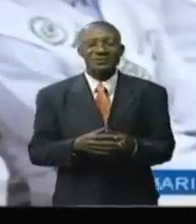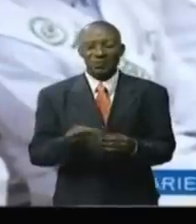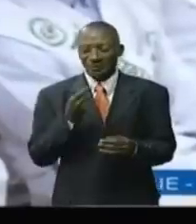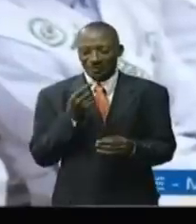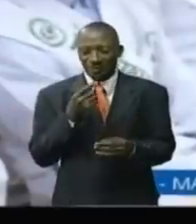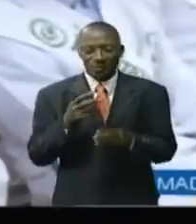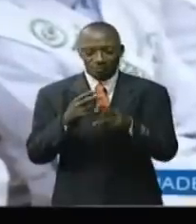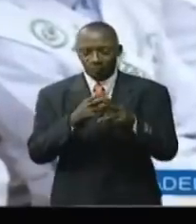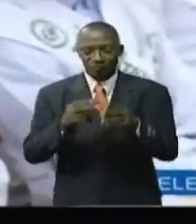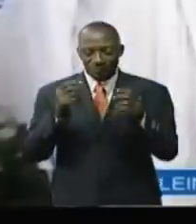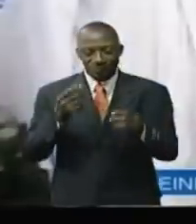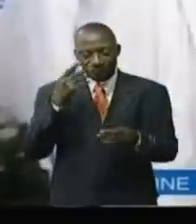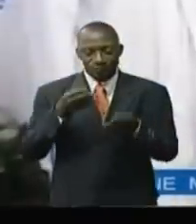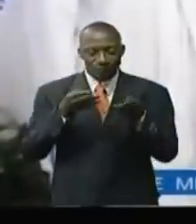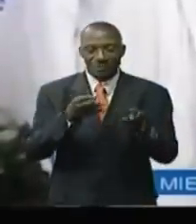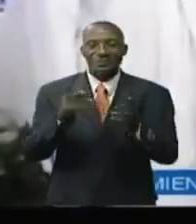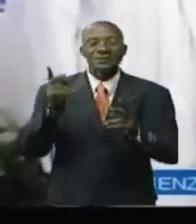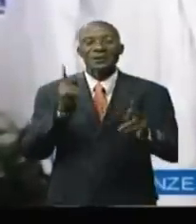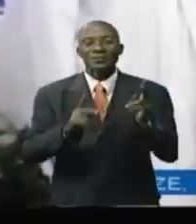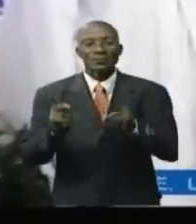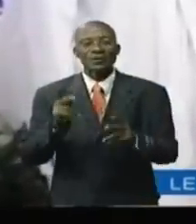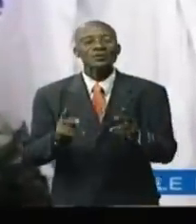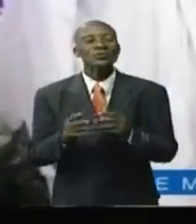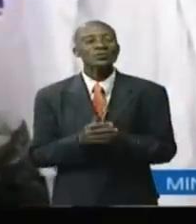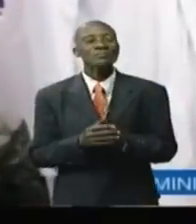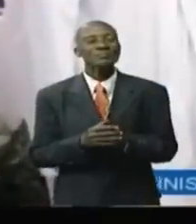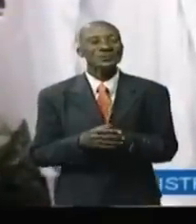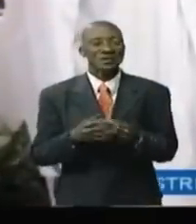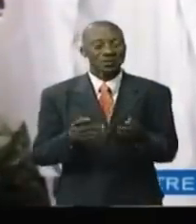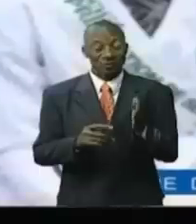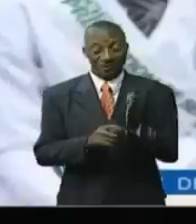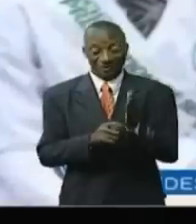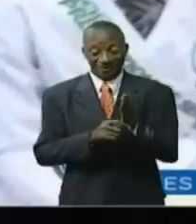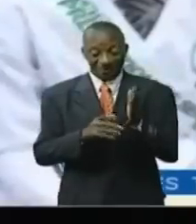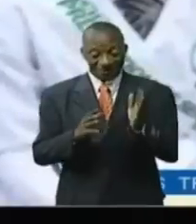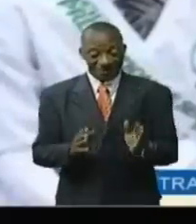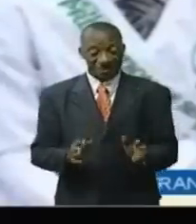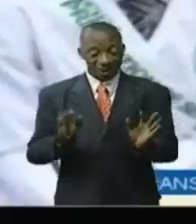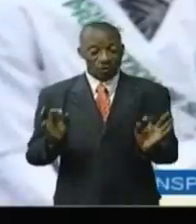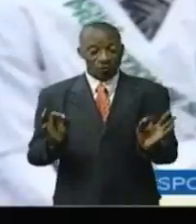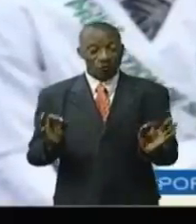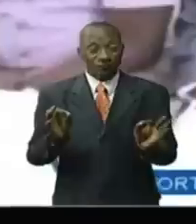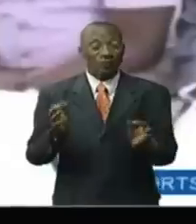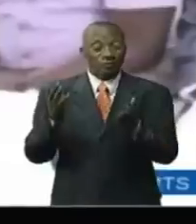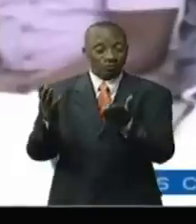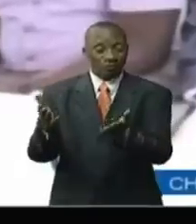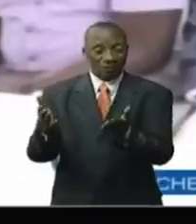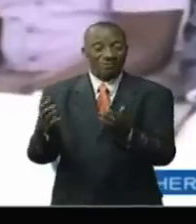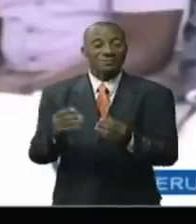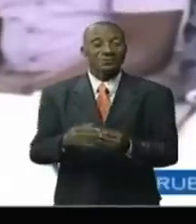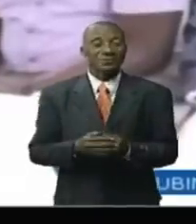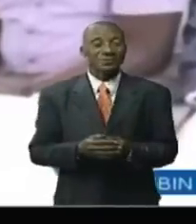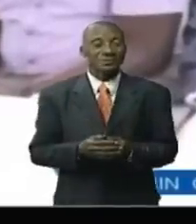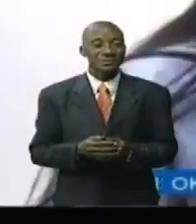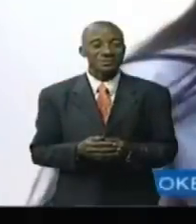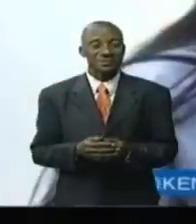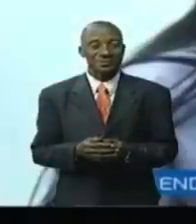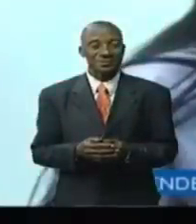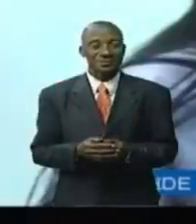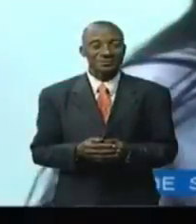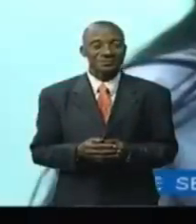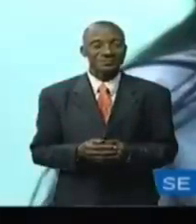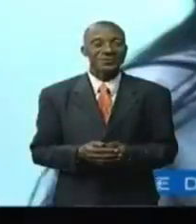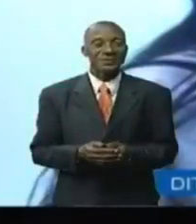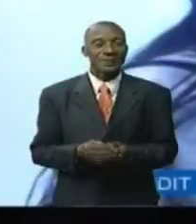Séance tenante, il a été démontré que les assistants et les techniciens en pharmacie sont des collaborateurs des pharmaciens. La dite cérémonie a été rehaussée